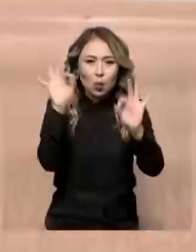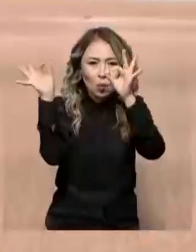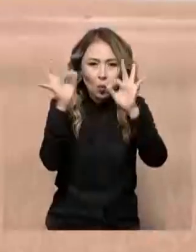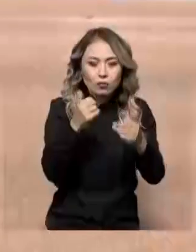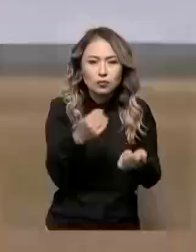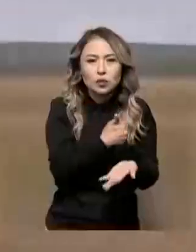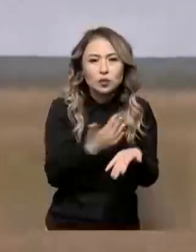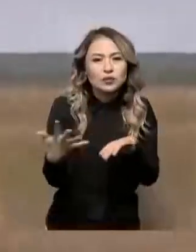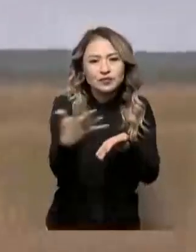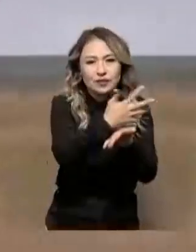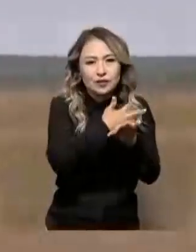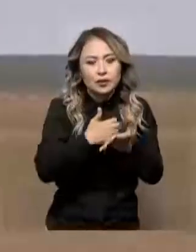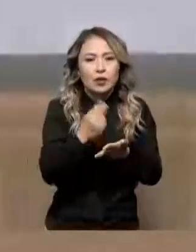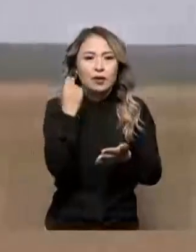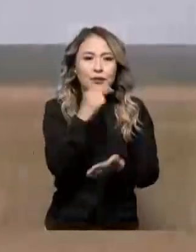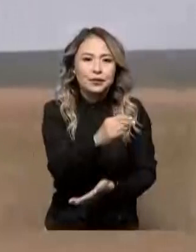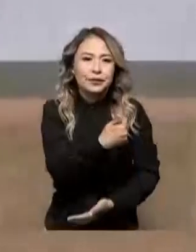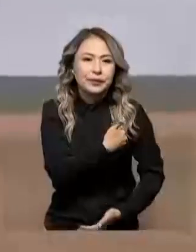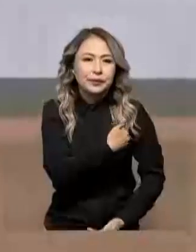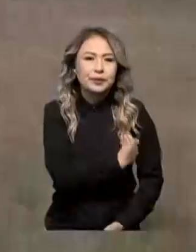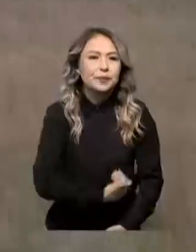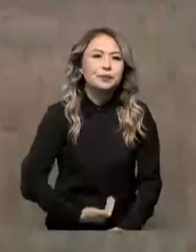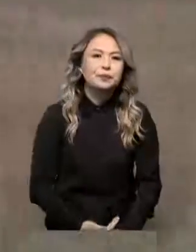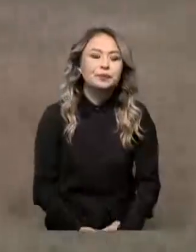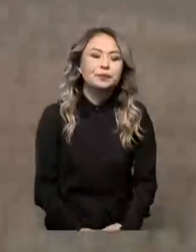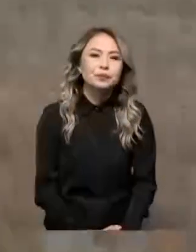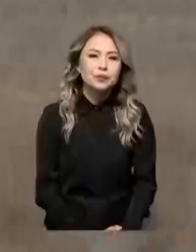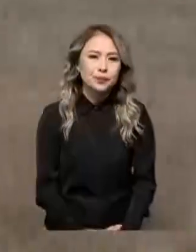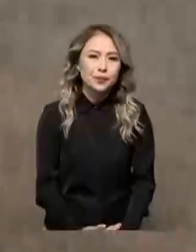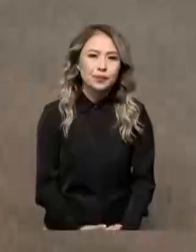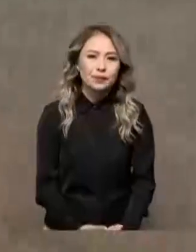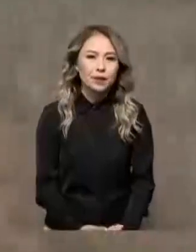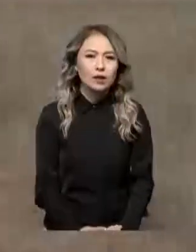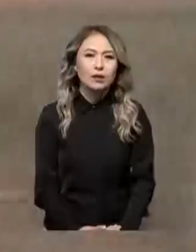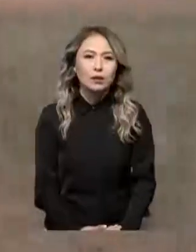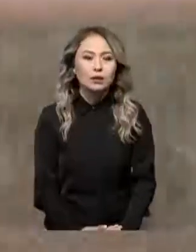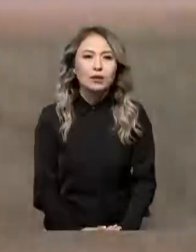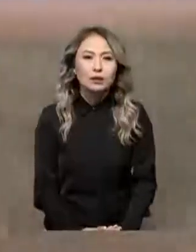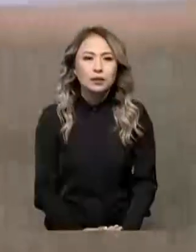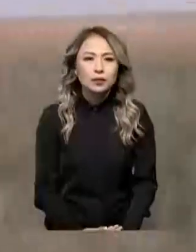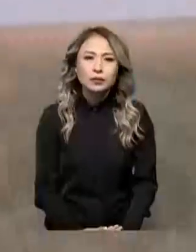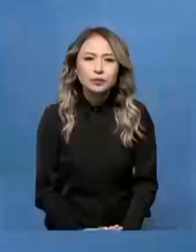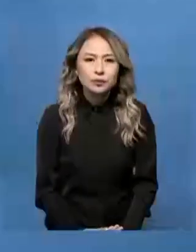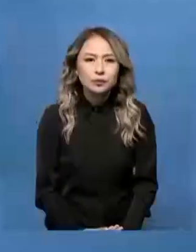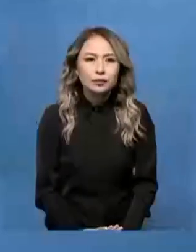өнім аламыз деген үміті бар. Мағауия Қалиев, Сергей Трахтенберг, Қостанай облысы, 24 кезет.